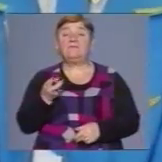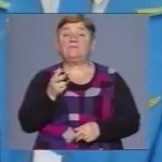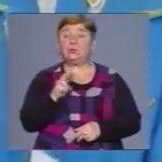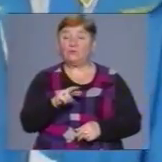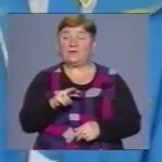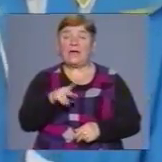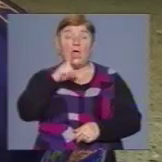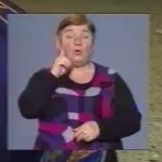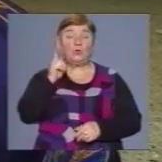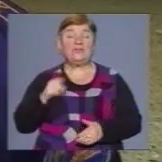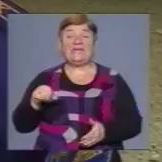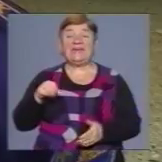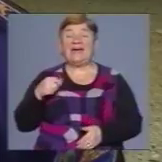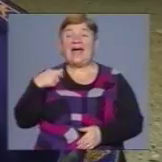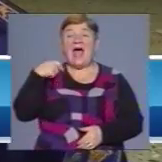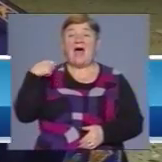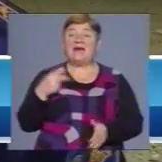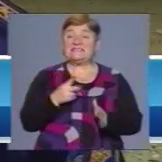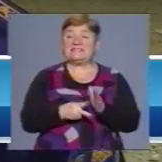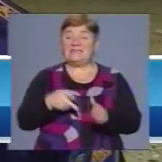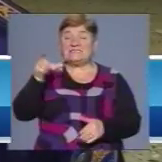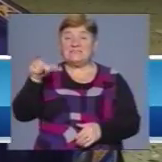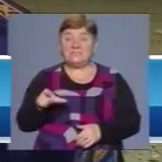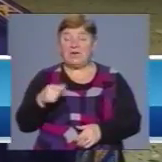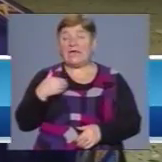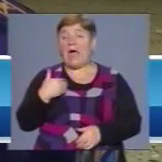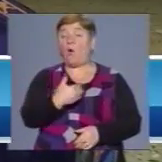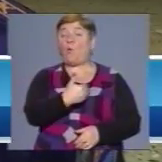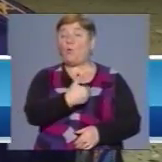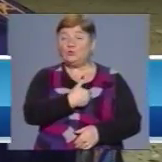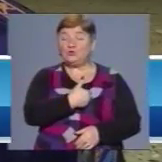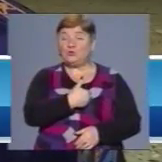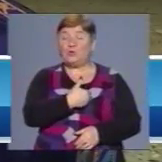«Юний залізничник». Ну, я хочу стати машиністом,